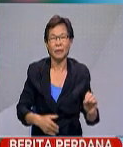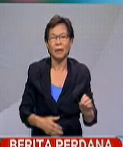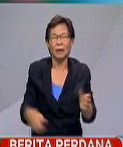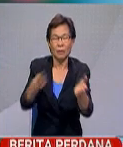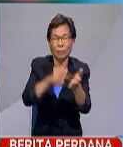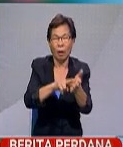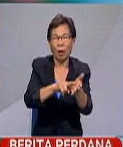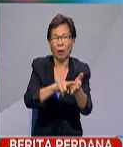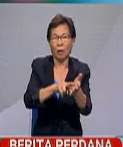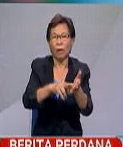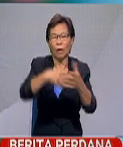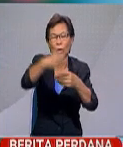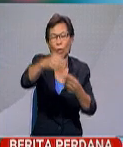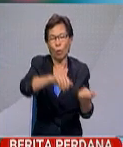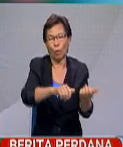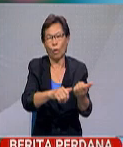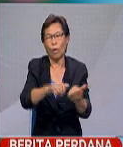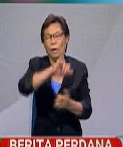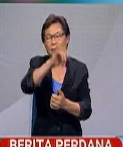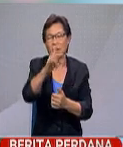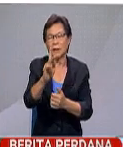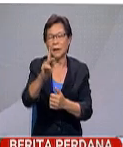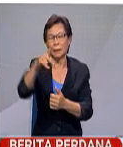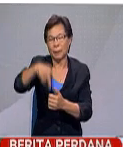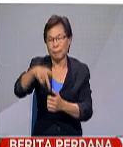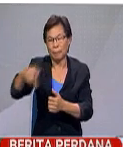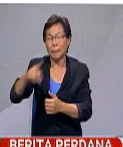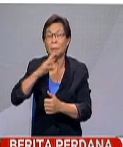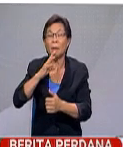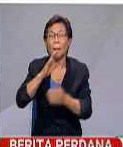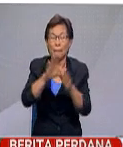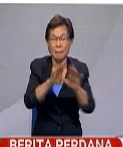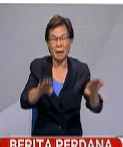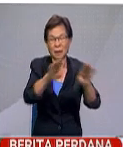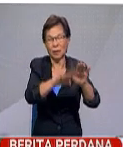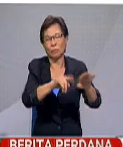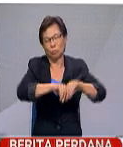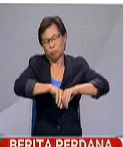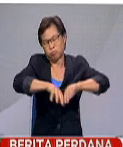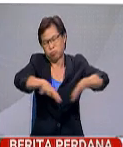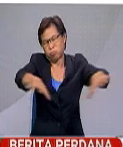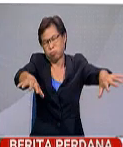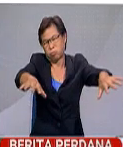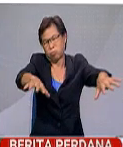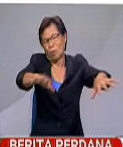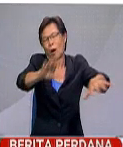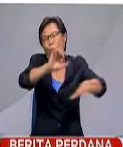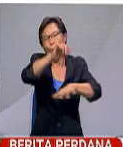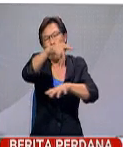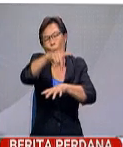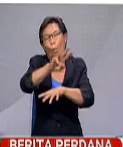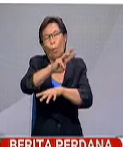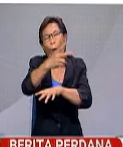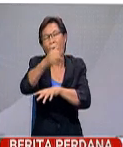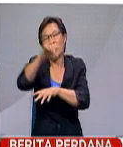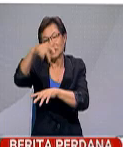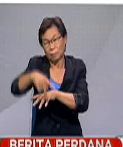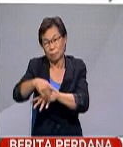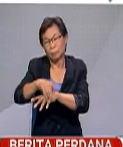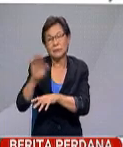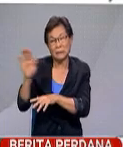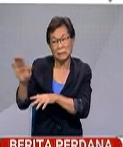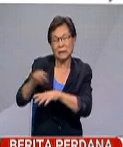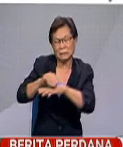Dalam satu kenyataan yang dikeluarkan, JKPP berkata berita itu telah tular menerusi aplikasi WhatsApp. Sehubungan itu,